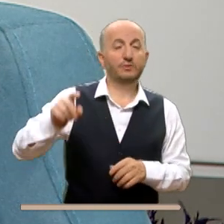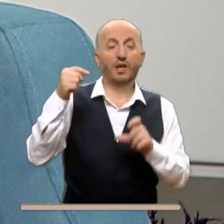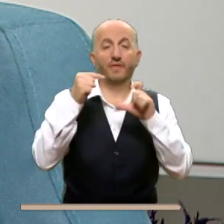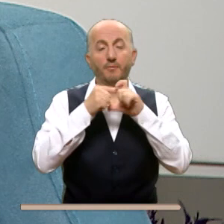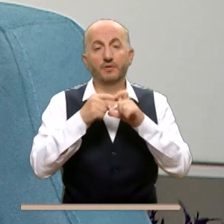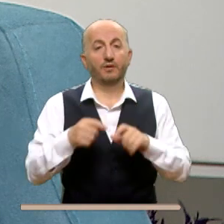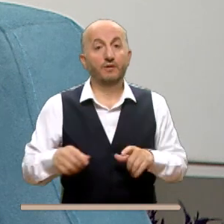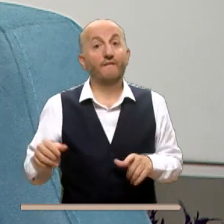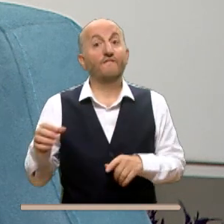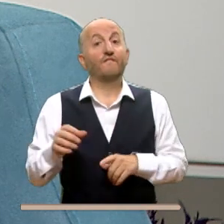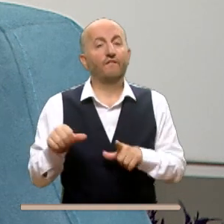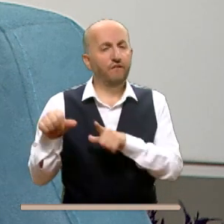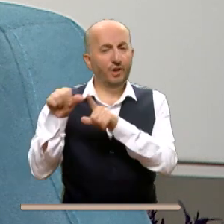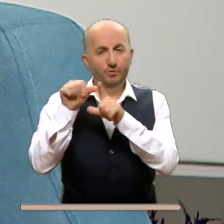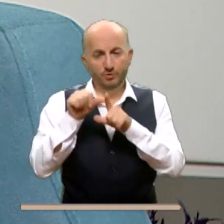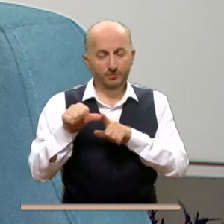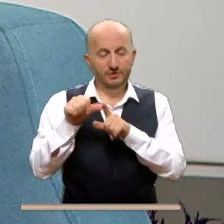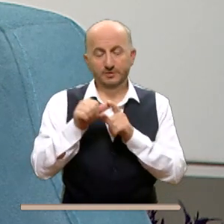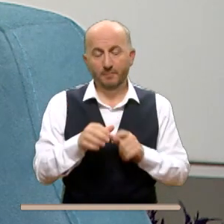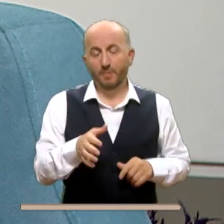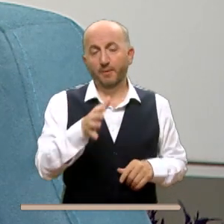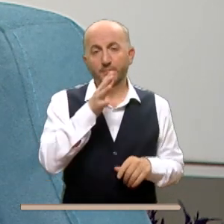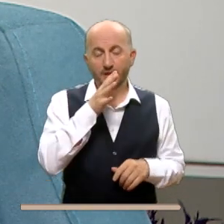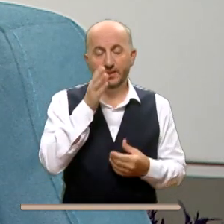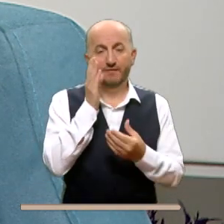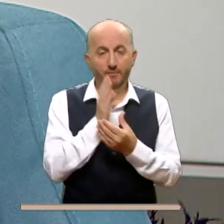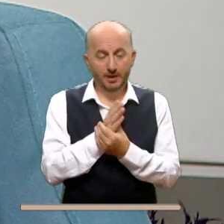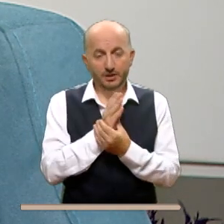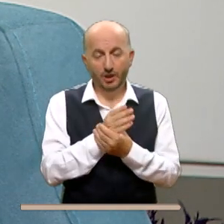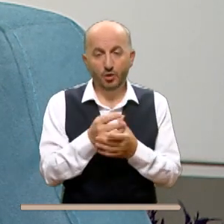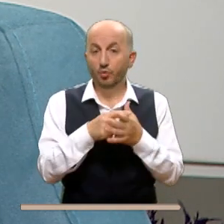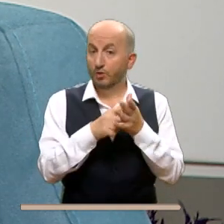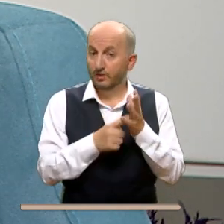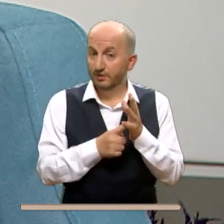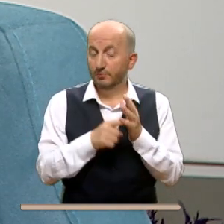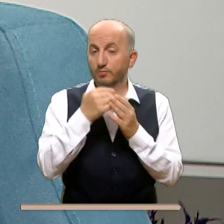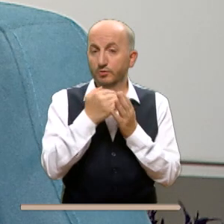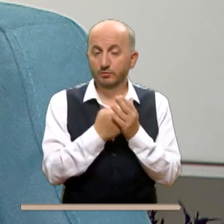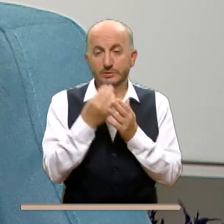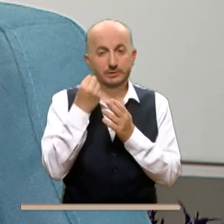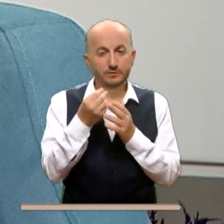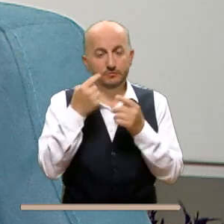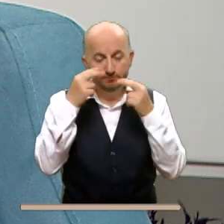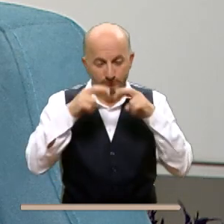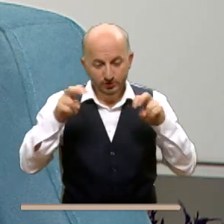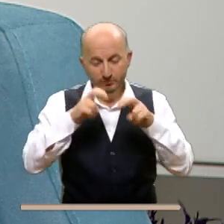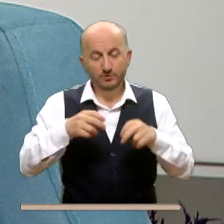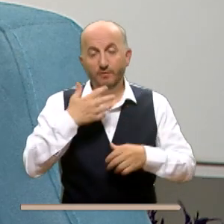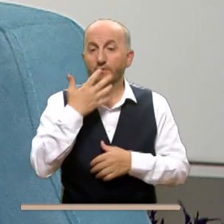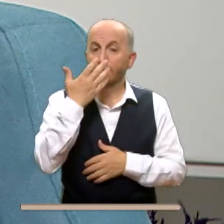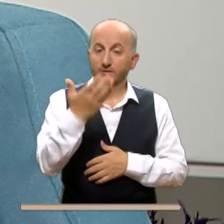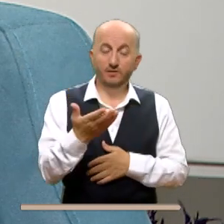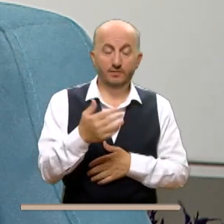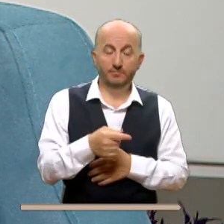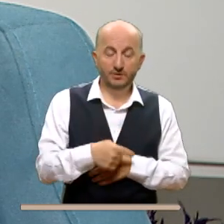üniversitemizin web sayfasından bilgi belge yönetimi programımızı ve kadromuzu iyice incelemelerini tavsiye ederim. Öte yandan mesela bizim